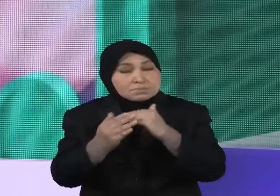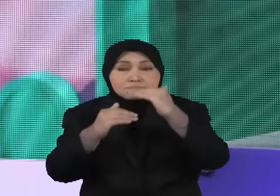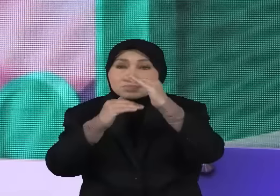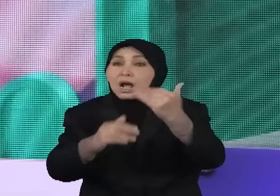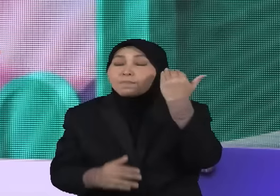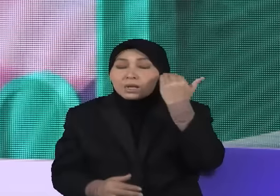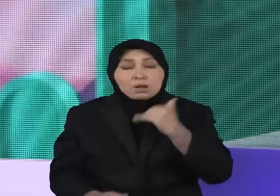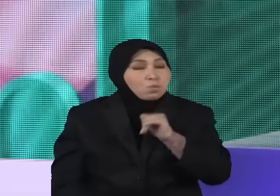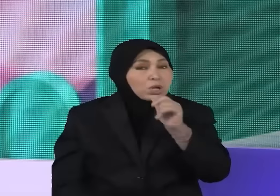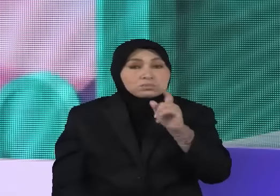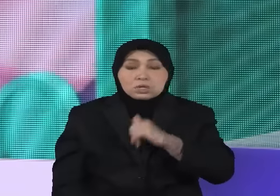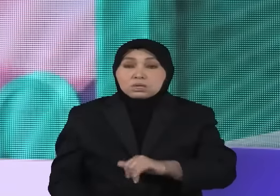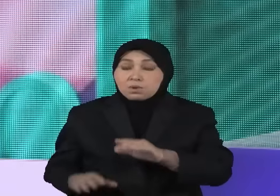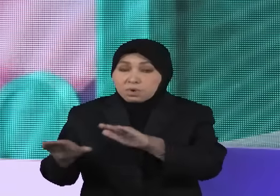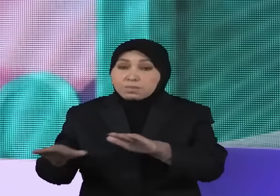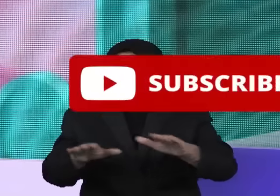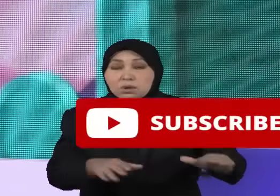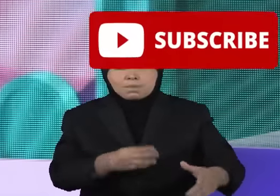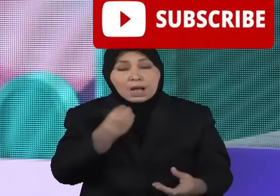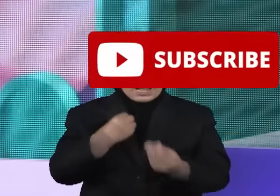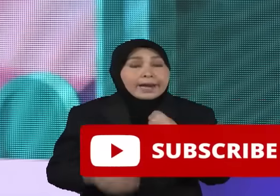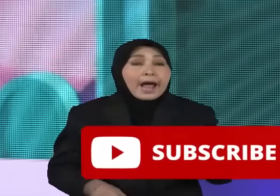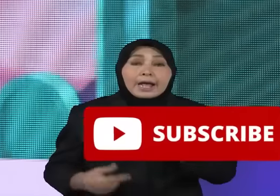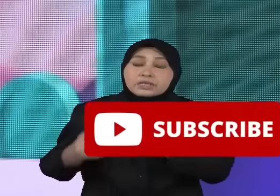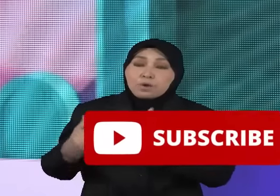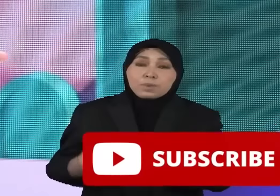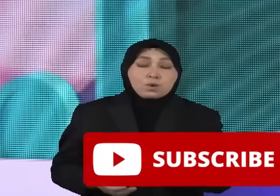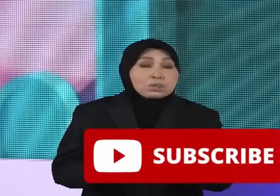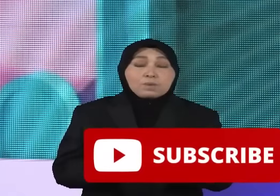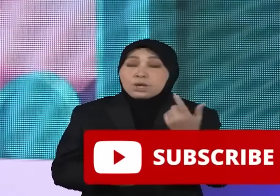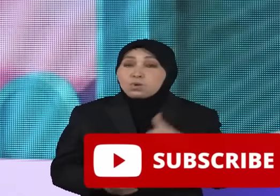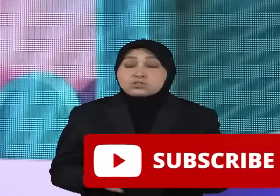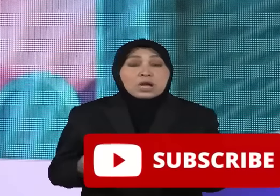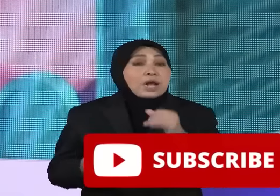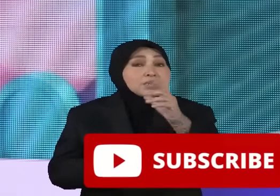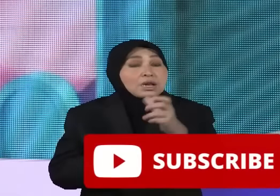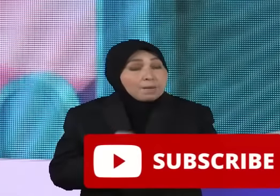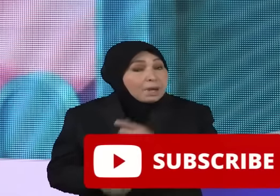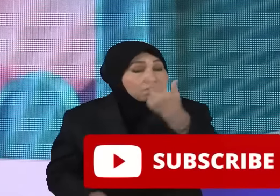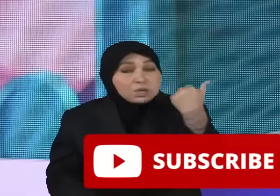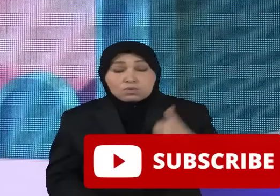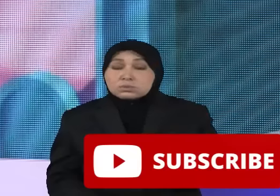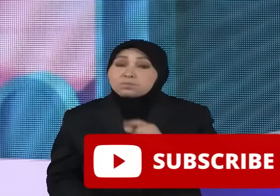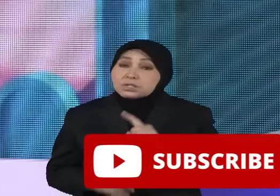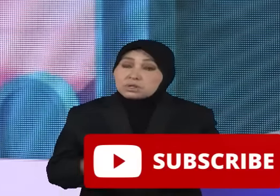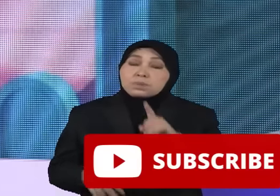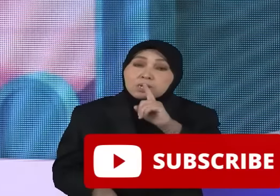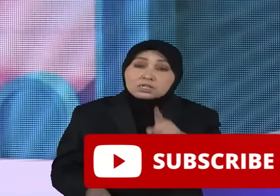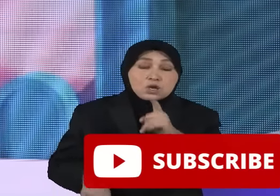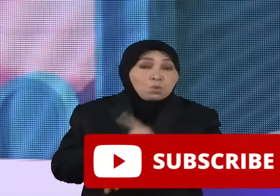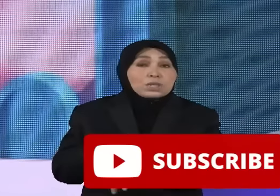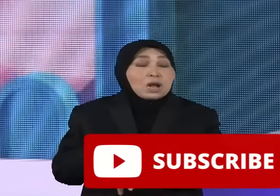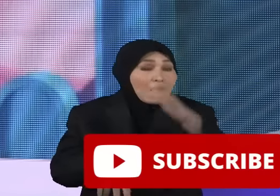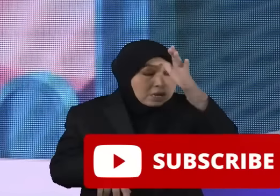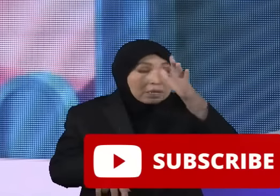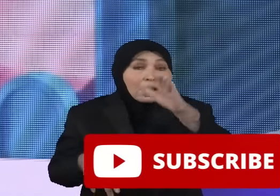Bukannya boleh cakap adik-beradik pun bermakan hati berulam jantung lah lepas tu. Pasal tanah tak dapat, Kan, pasal rupanya waktu ayah nak meninggal